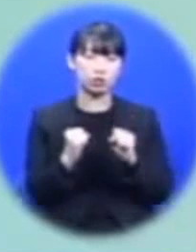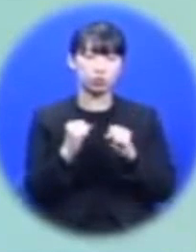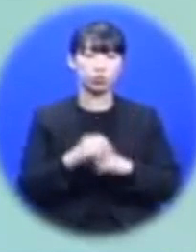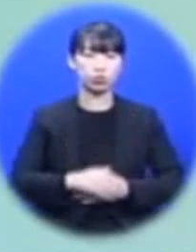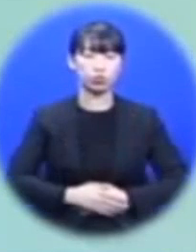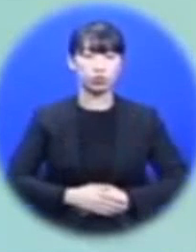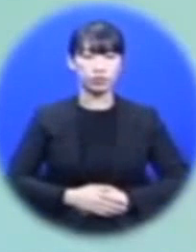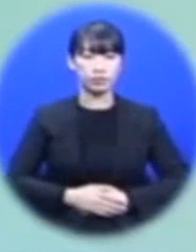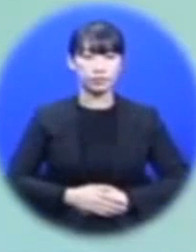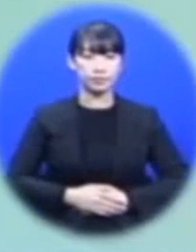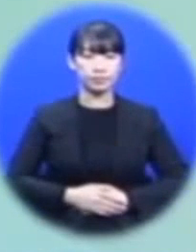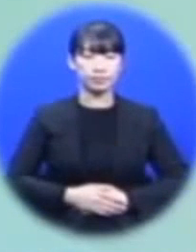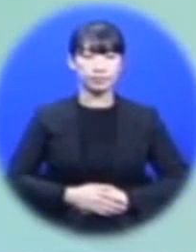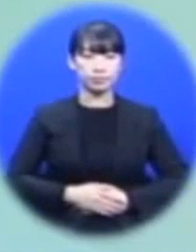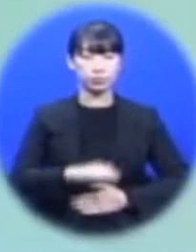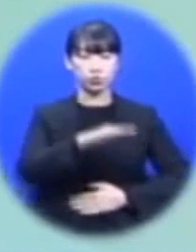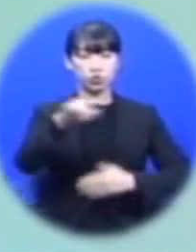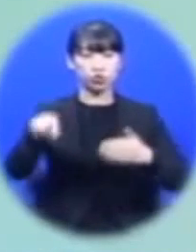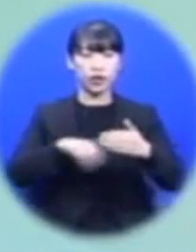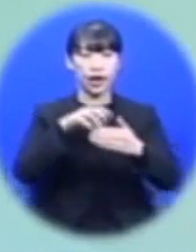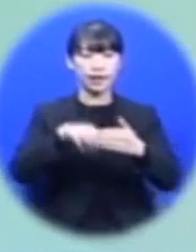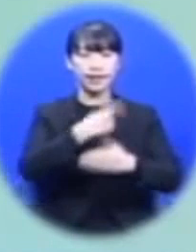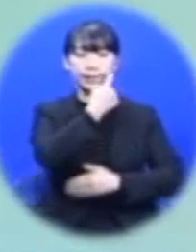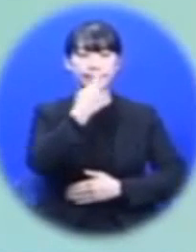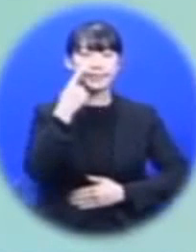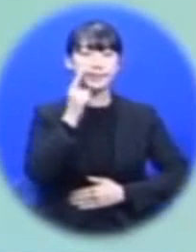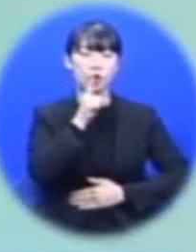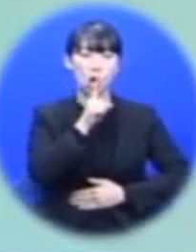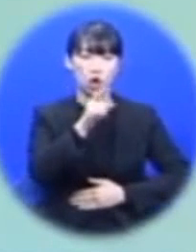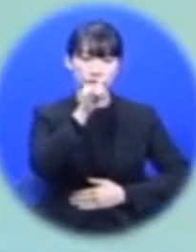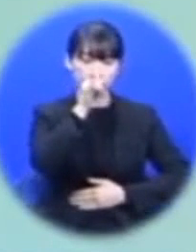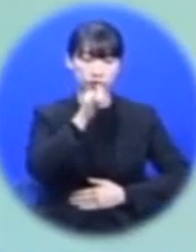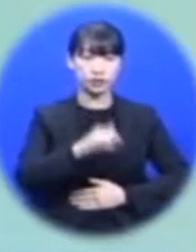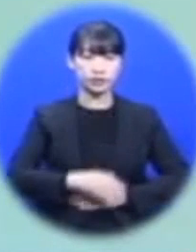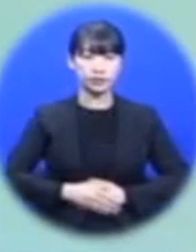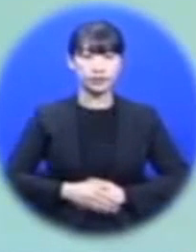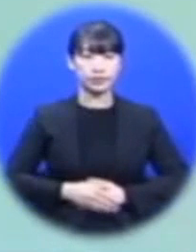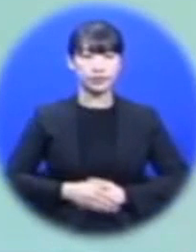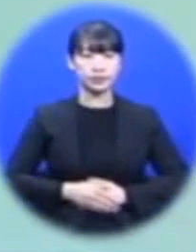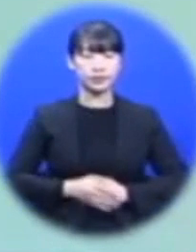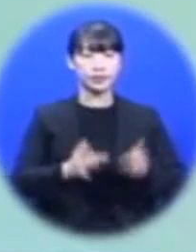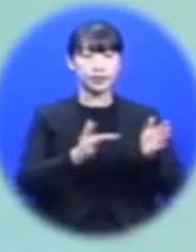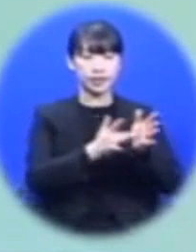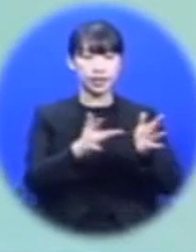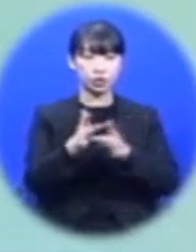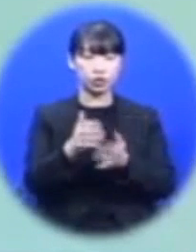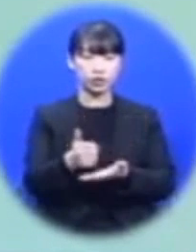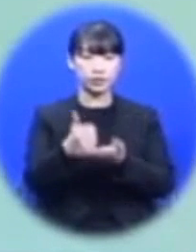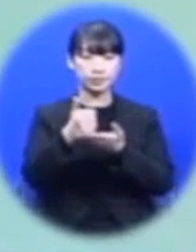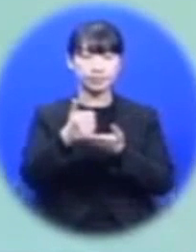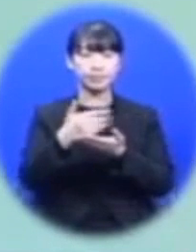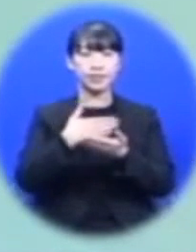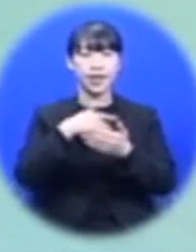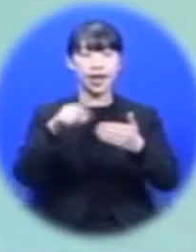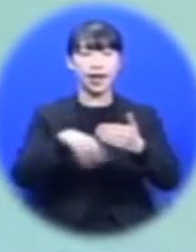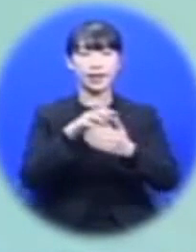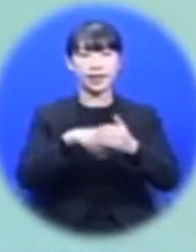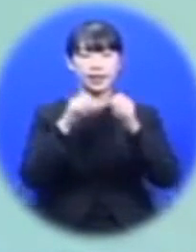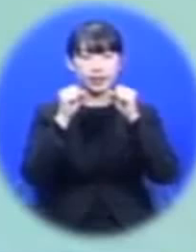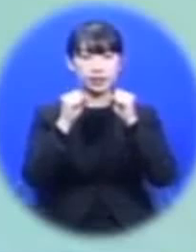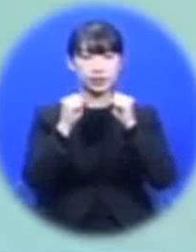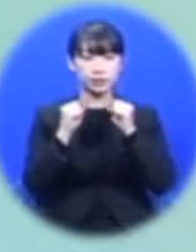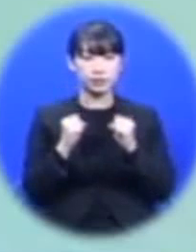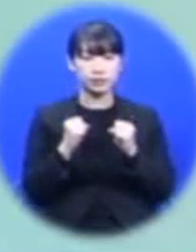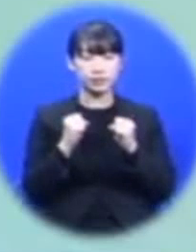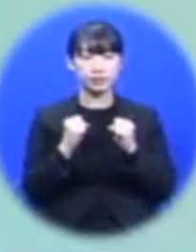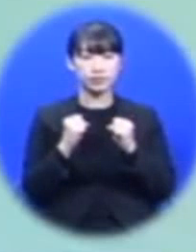계시잖아요 우리 안에 증언이 있잖아요 예수님 내 안에 계시니